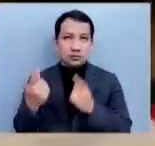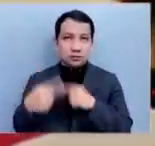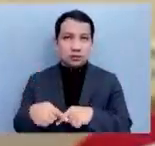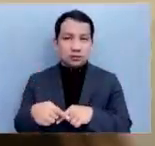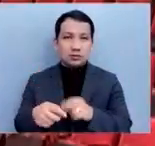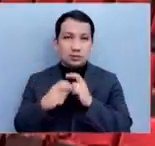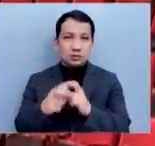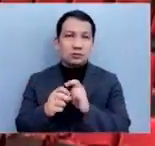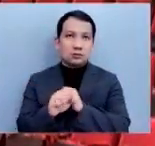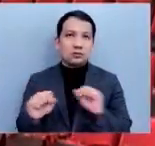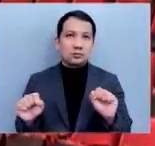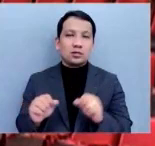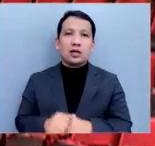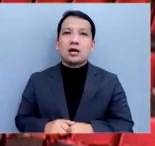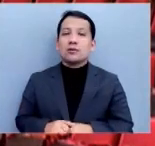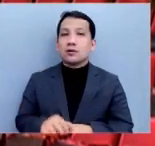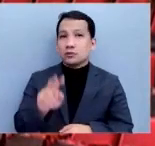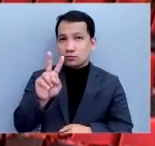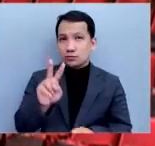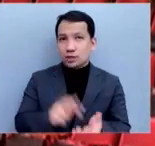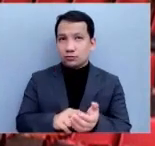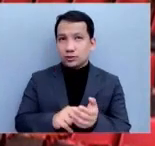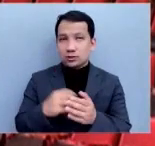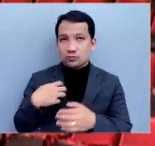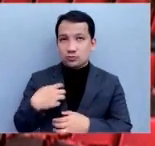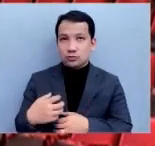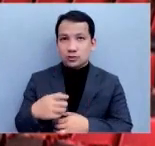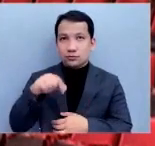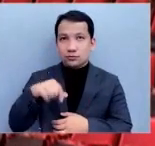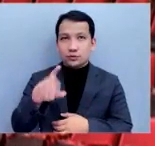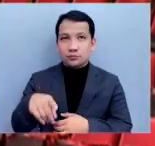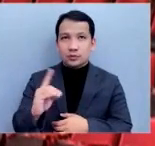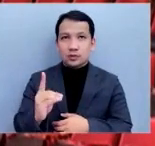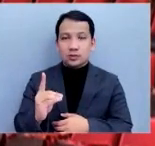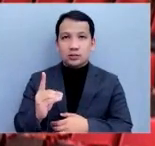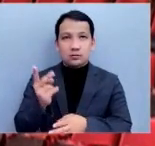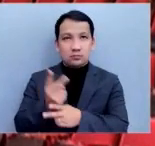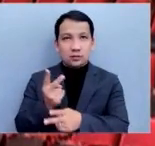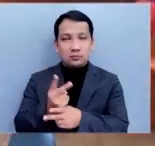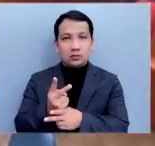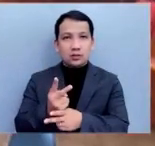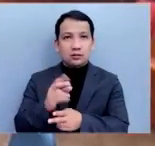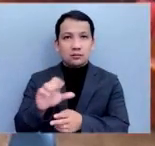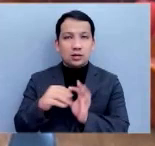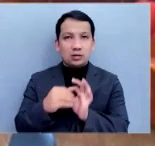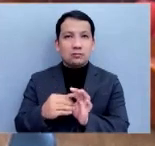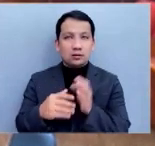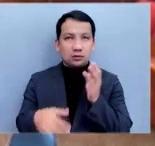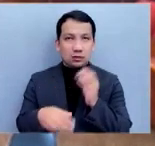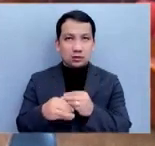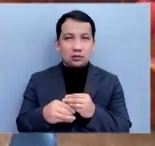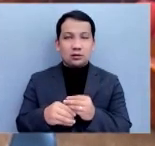ng seguridad. Mahigit 2,000 pulis ng QCPD ang magbabantay sa paligid ng batasang pambansa. Idagdag pa rin ang